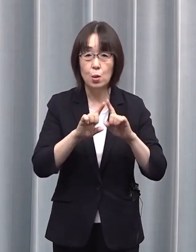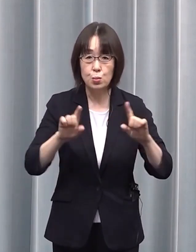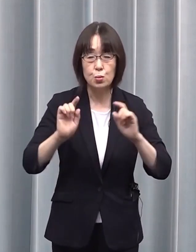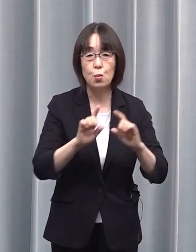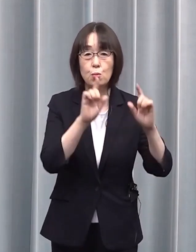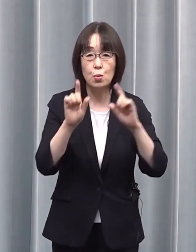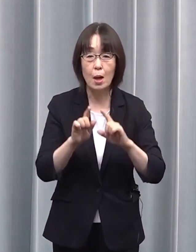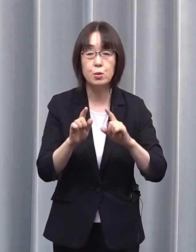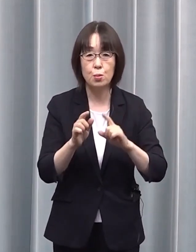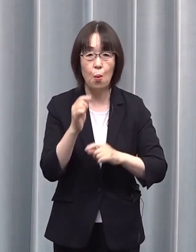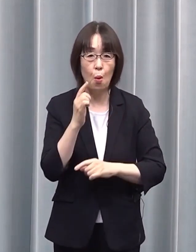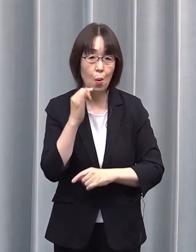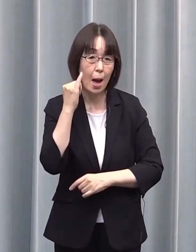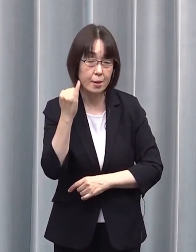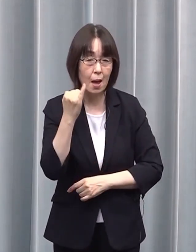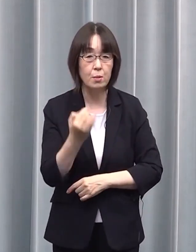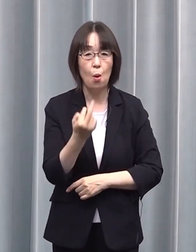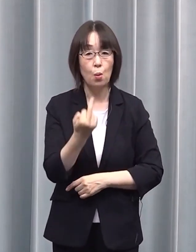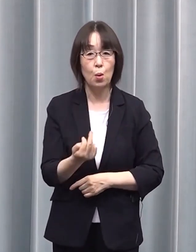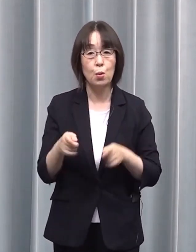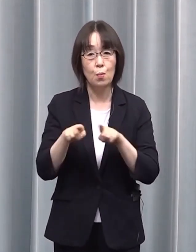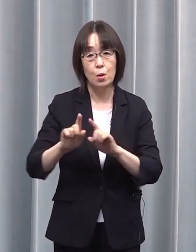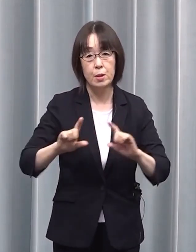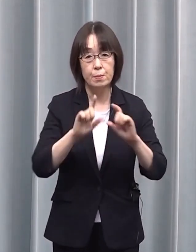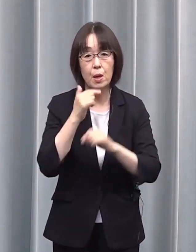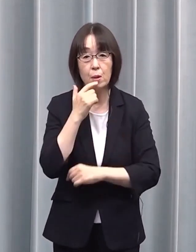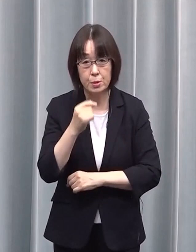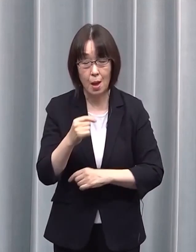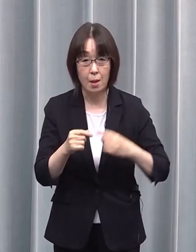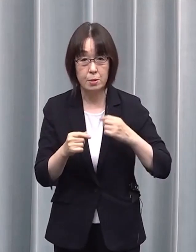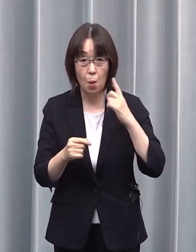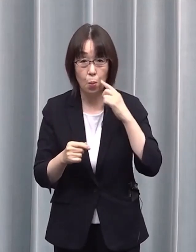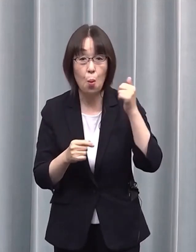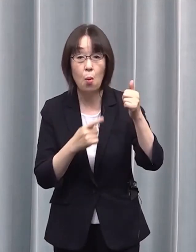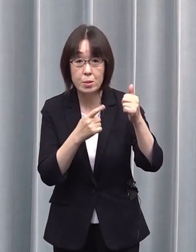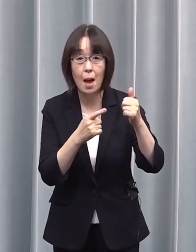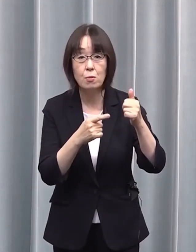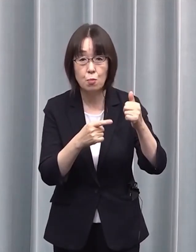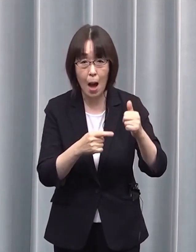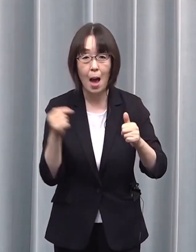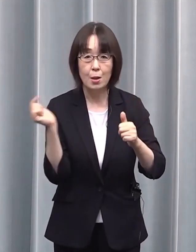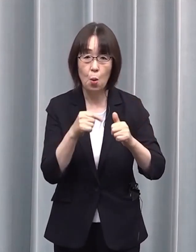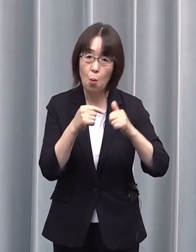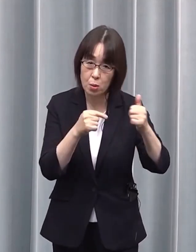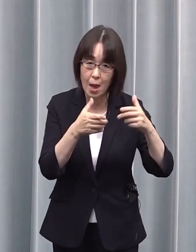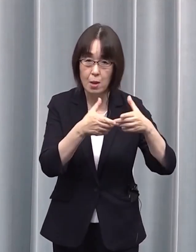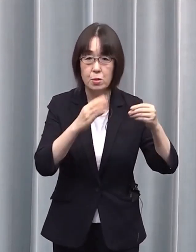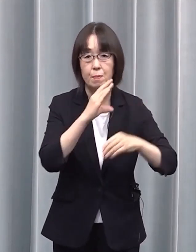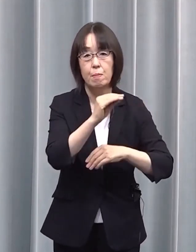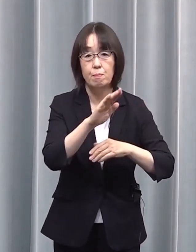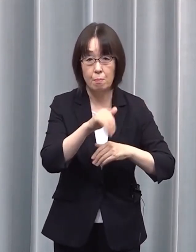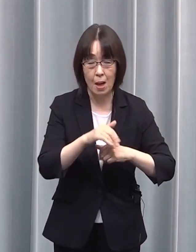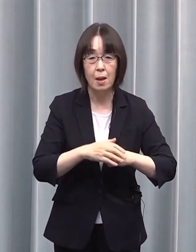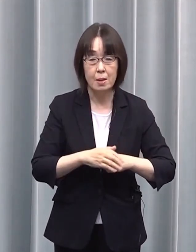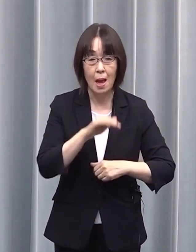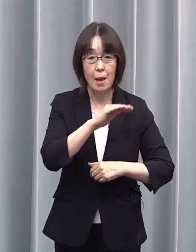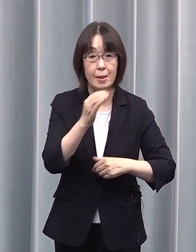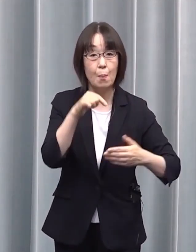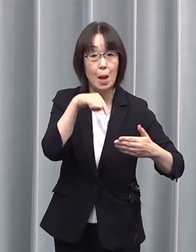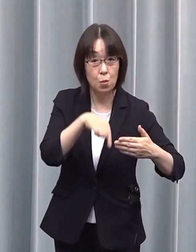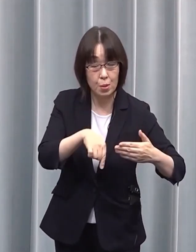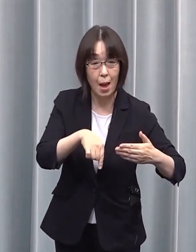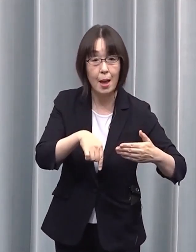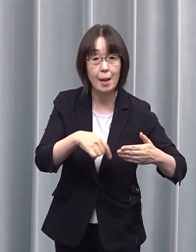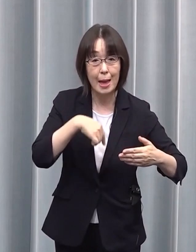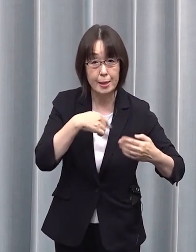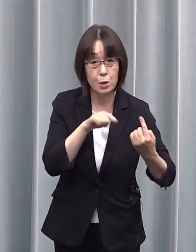しい。お父さんはすでに強制送還されましたが、リマで仕事に就けず、結局今山の中で一人で畑作業で自給自足の